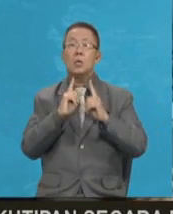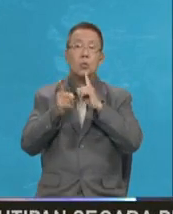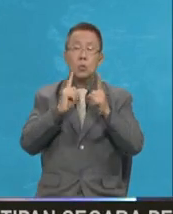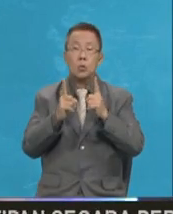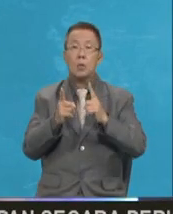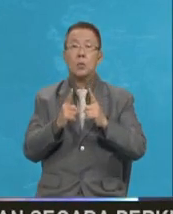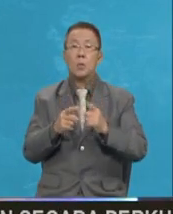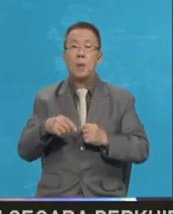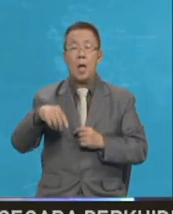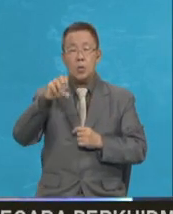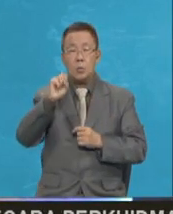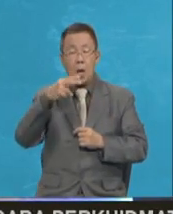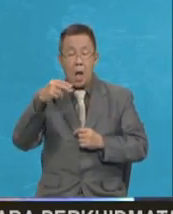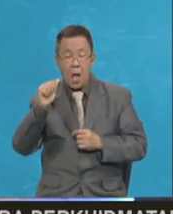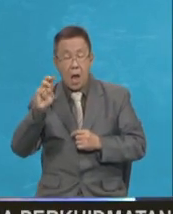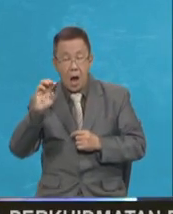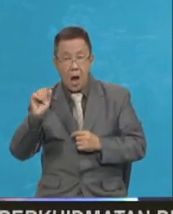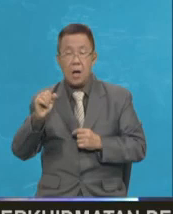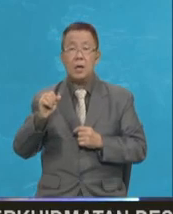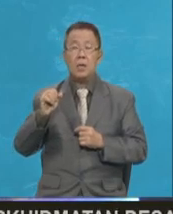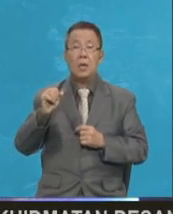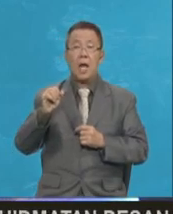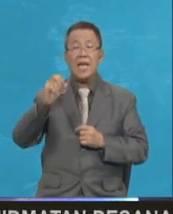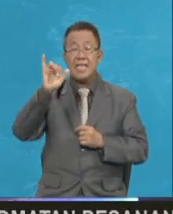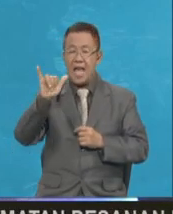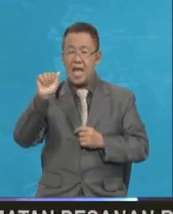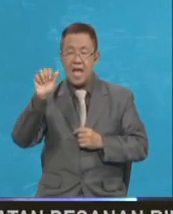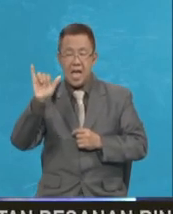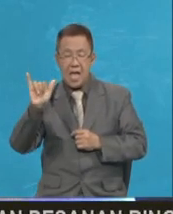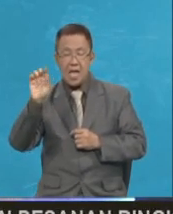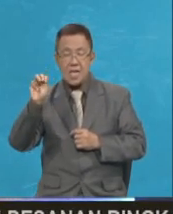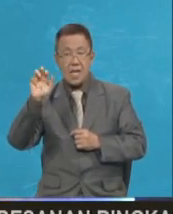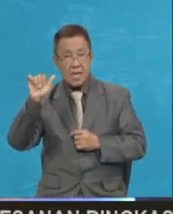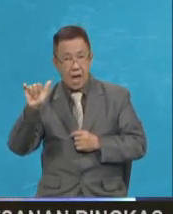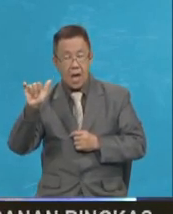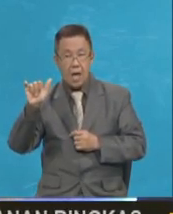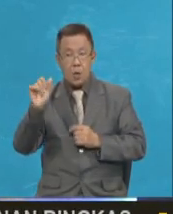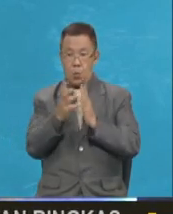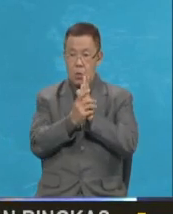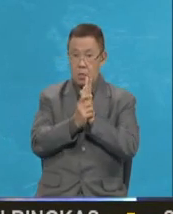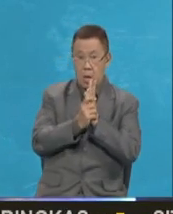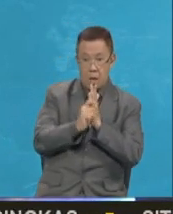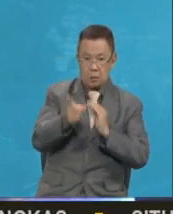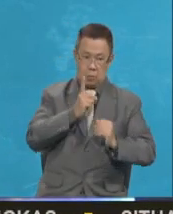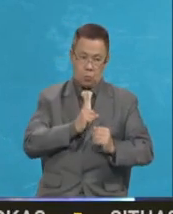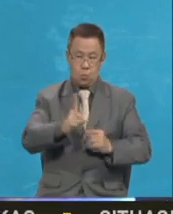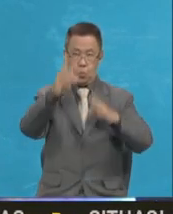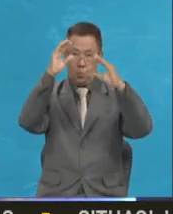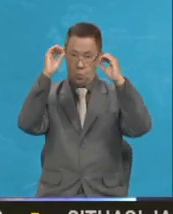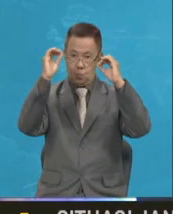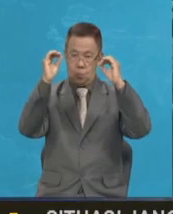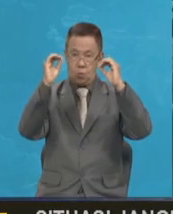Tama pertama oleh save Bossanova yang berformat dato' Haji Yahya Bin Haji Ahmad Mufti Negeri Johor dengan tajok